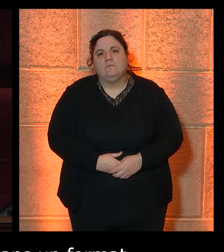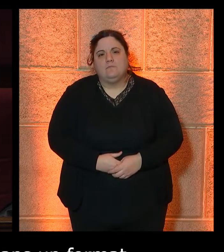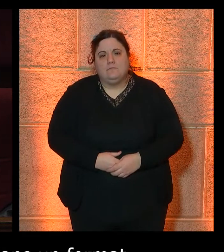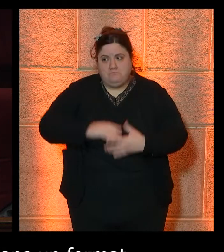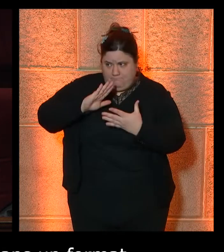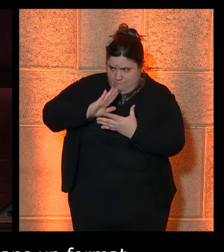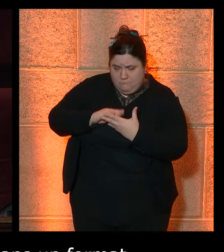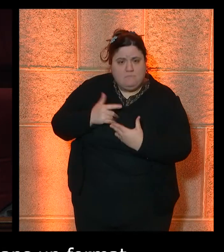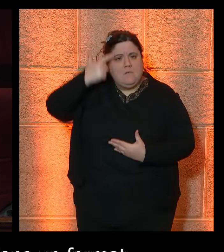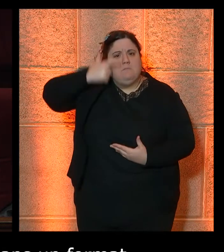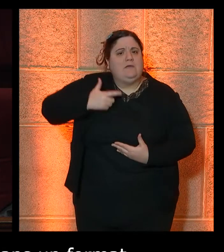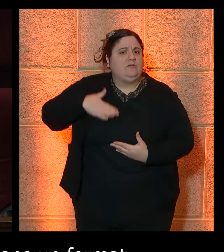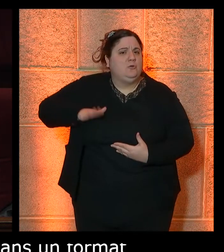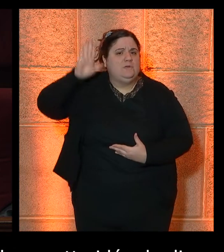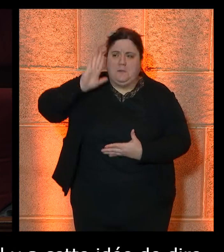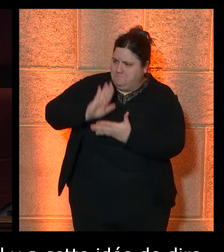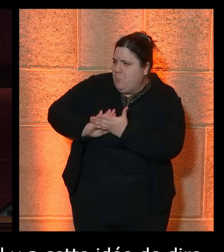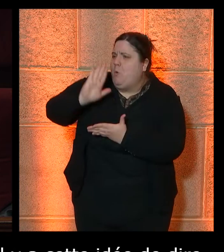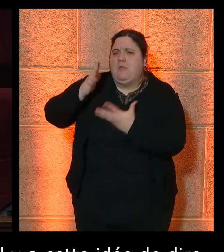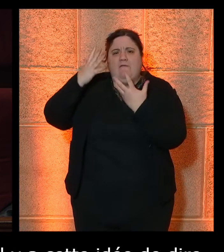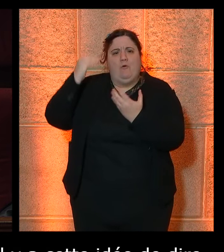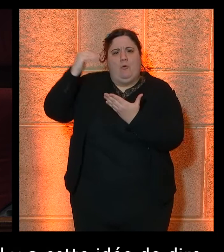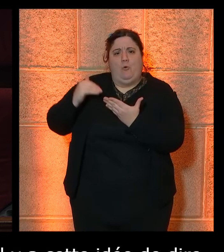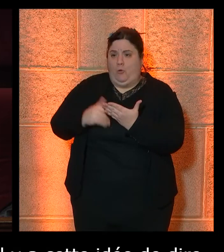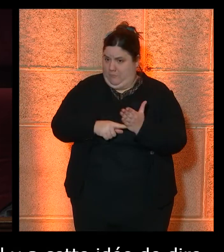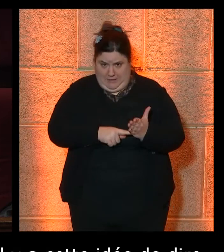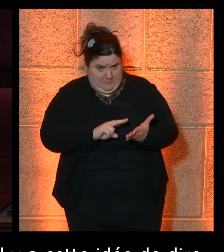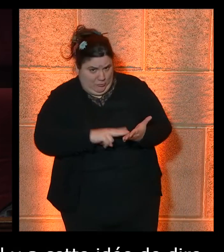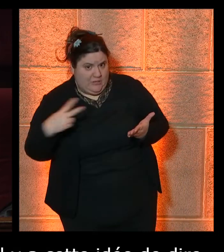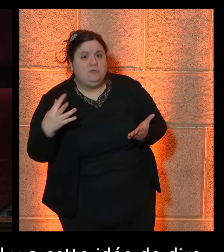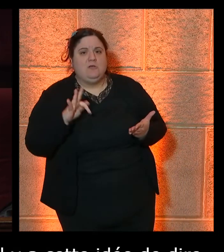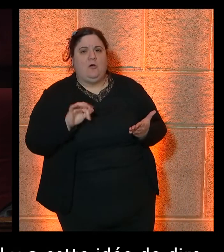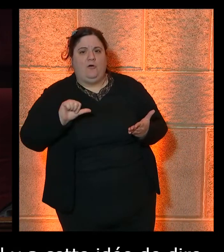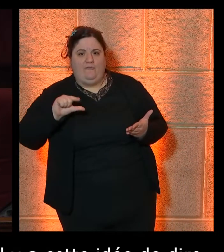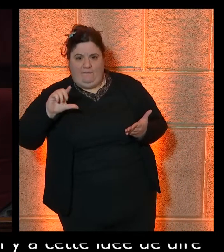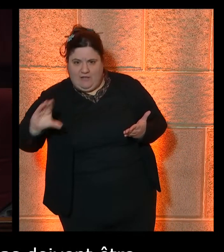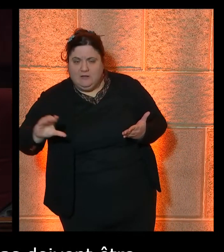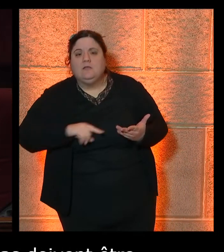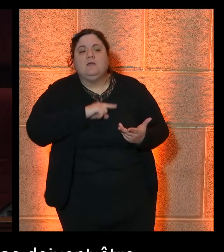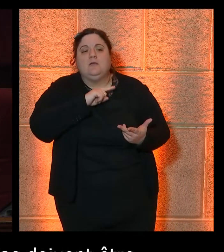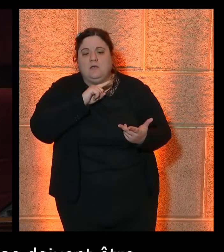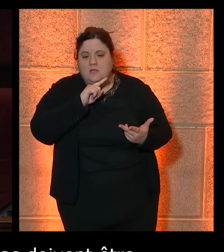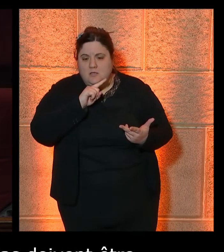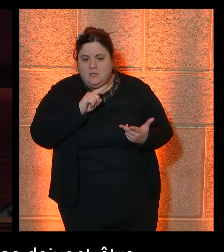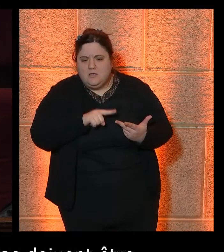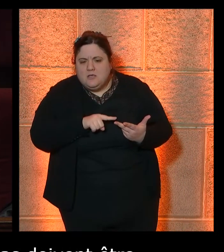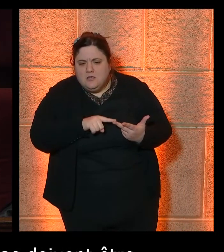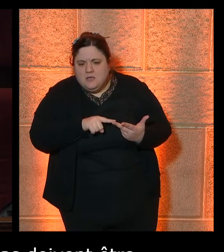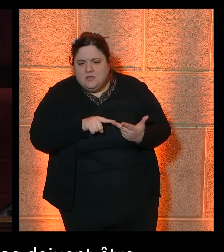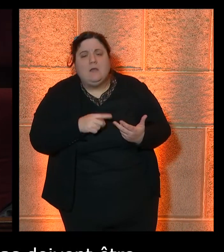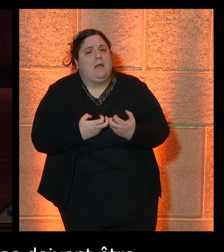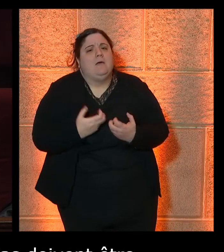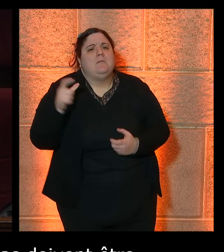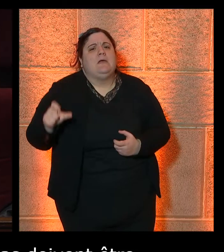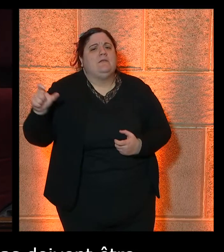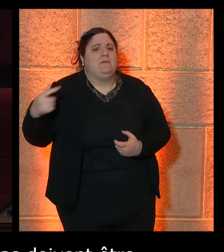en facile à lire et à comprendre, la Seine et Bruno viennent de nous en parler longuement. Je pense qu'on a tous à l'esprit ce dont il s'agit,